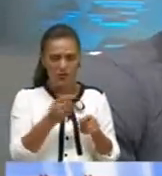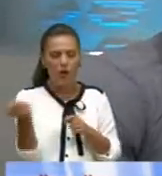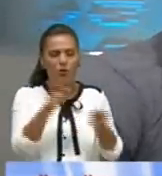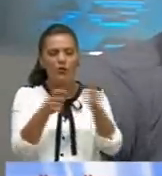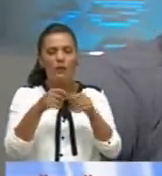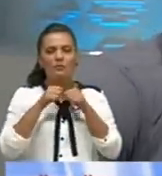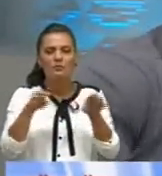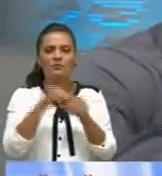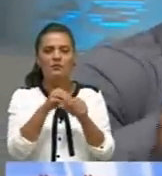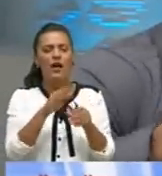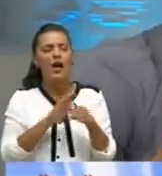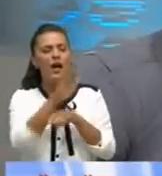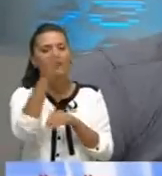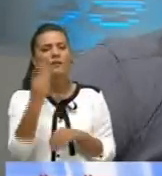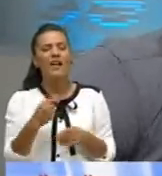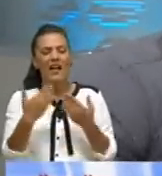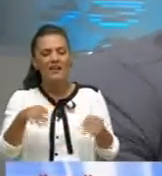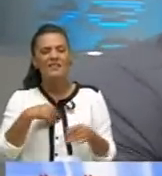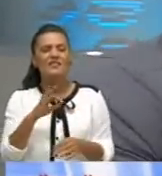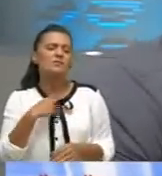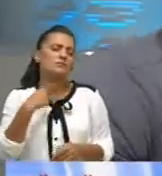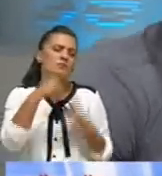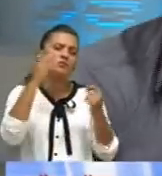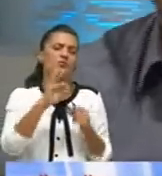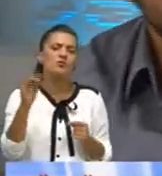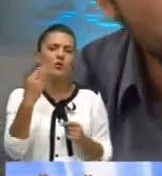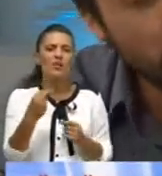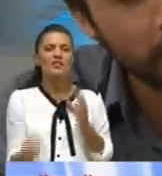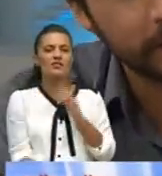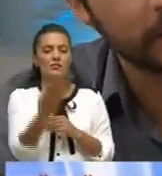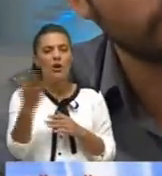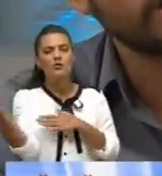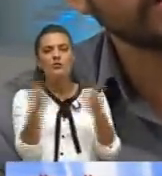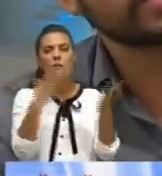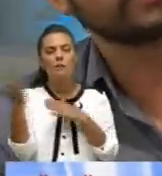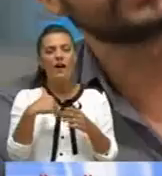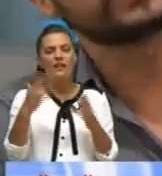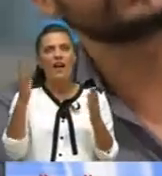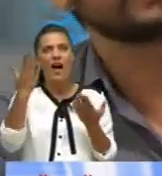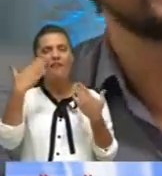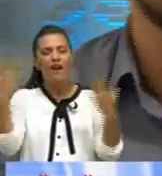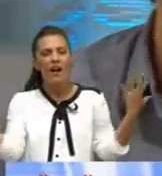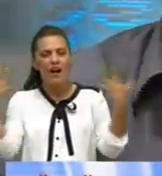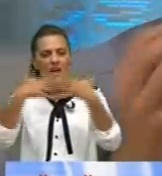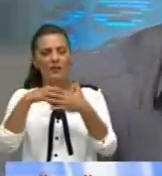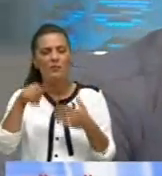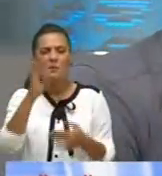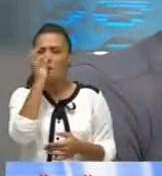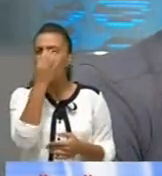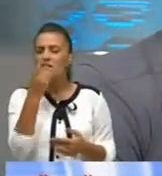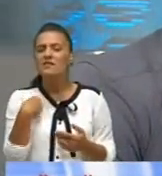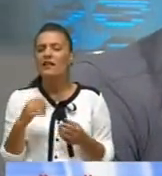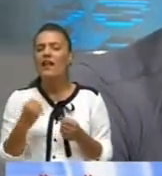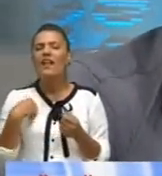Hı-hı. Hayatta kalmamızı engelleyecek her türlü şey de bizde mutsuzluk, üzüntü olarak ortaya çıkıyor. Çok güzel. Sonbahardaki o hava kararmasına falan peki bu basit olayı